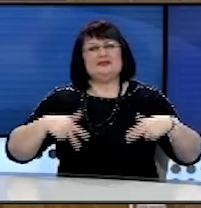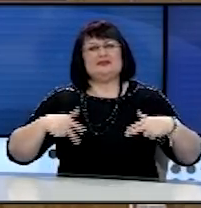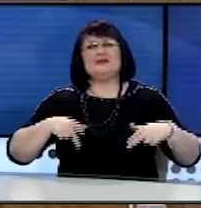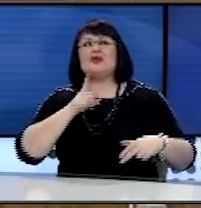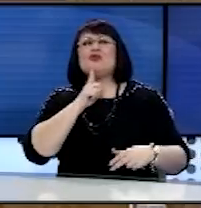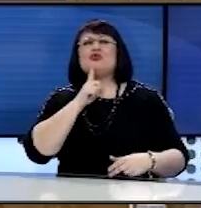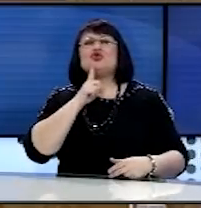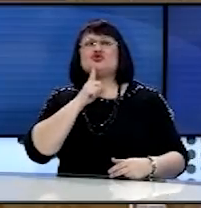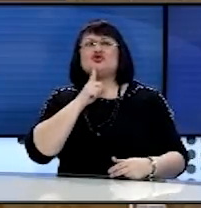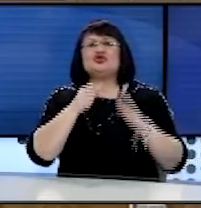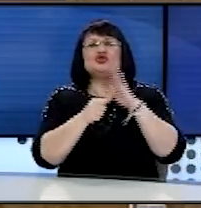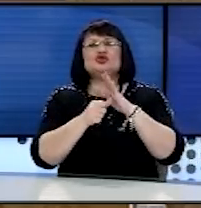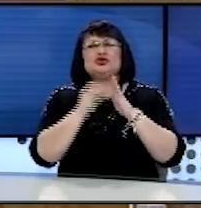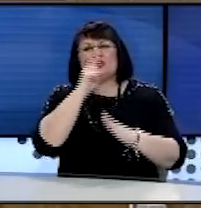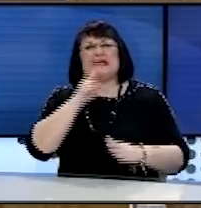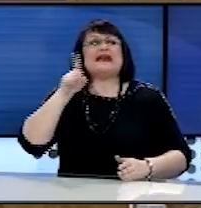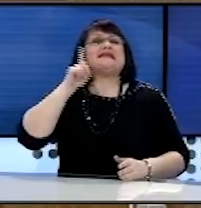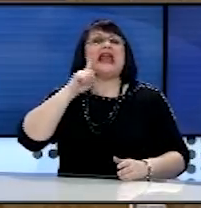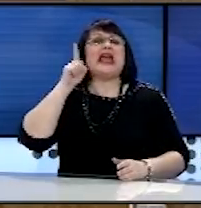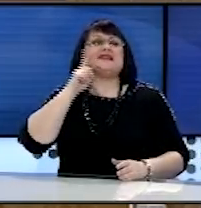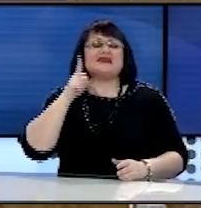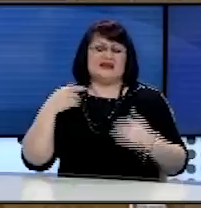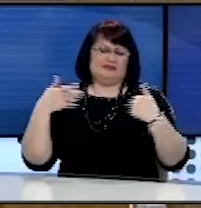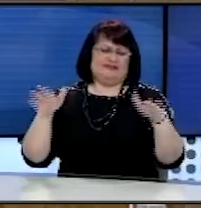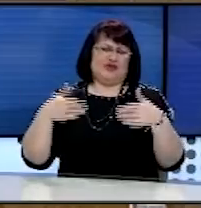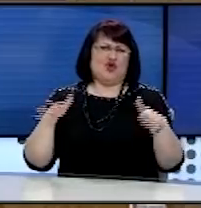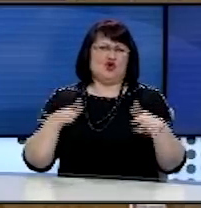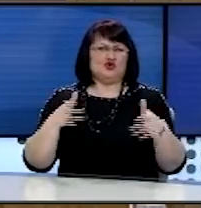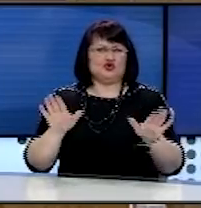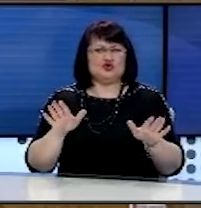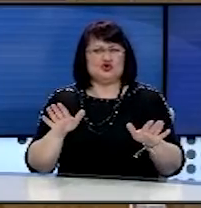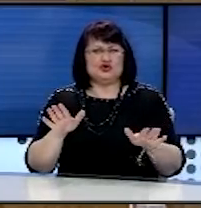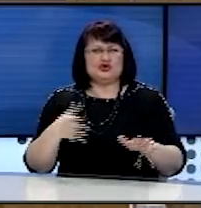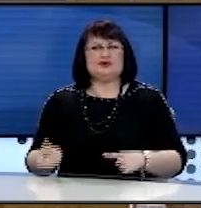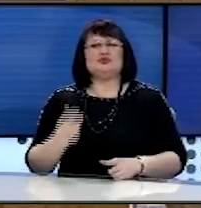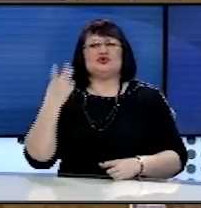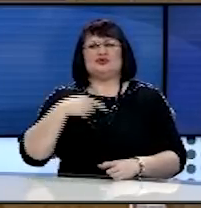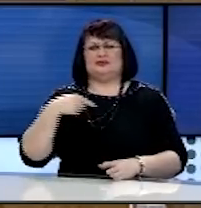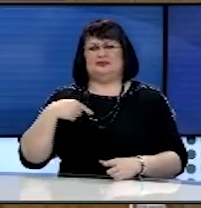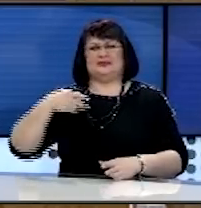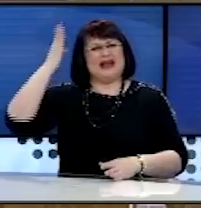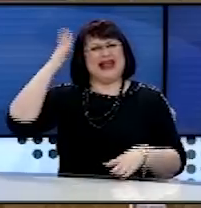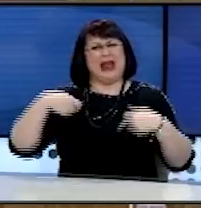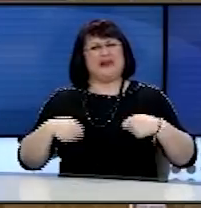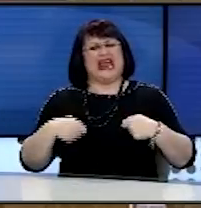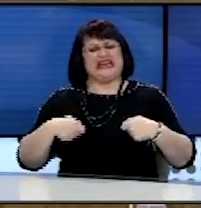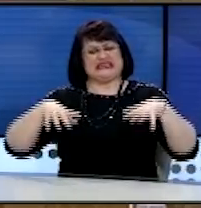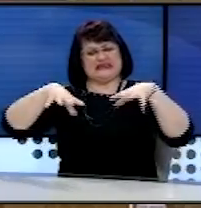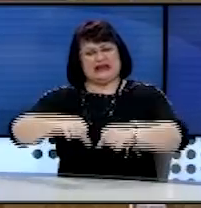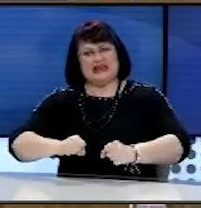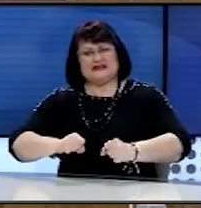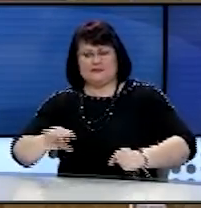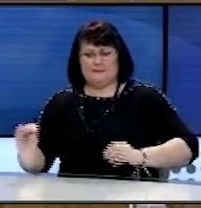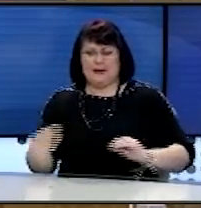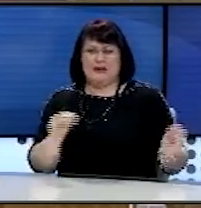τύπου Πούτιν και τύπου Ζελένσκι, όσο και από τους νεόκοπους ολιγάρχες καπιταλιστές που